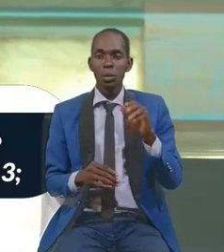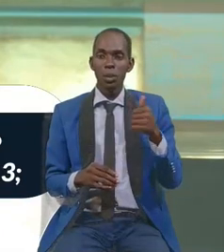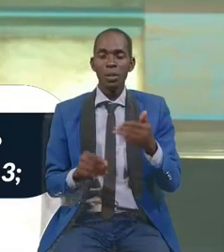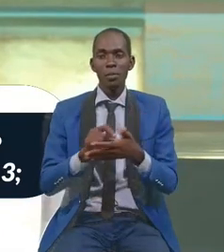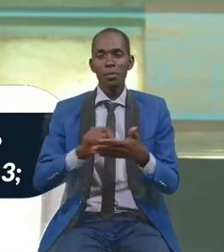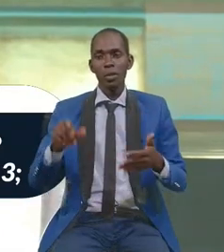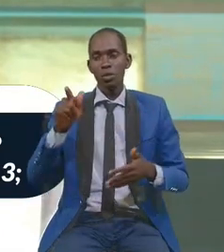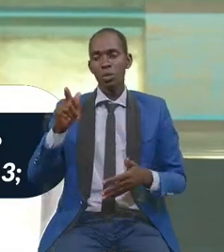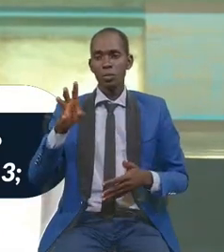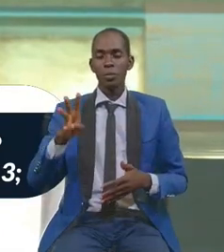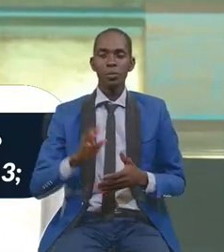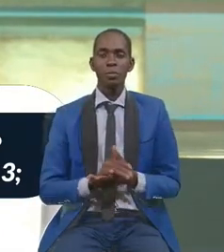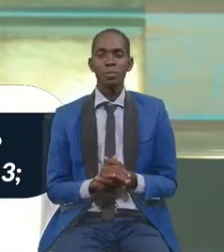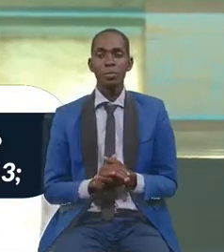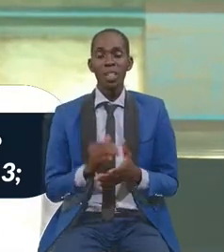verset 24.